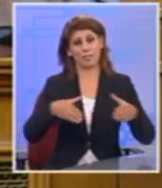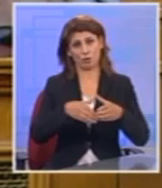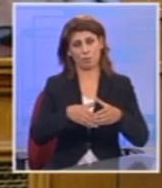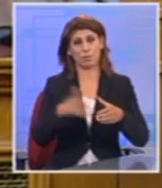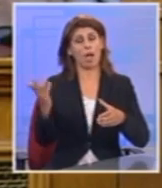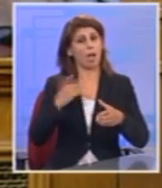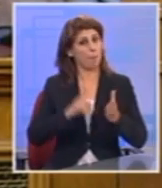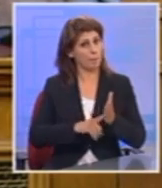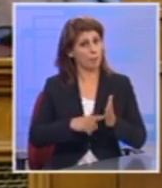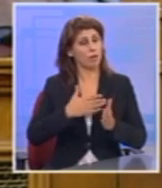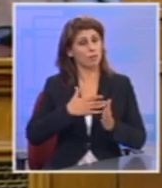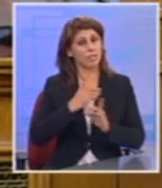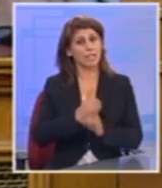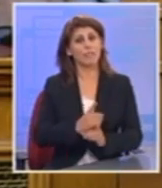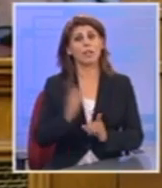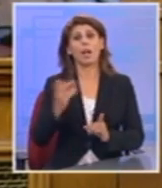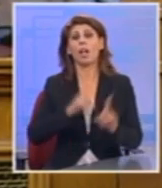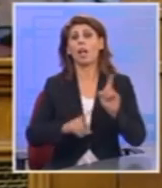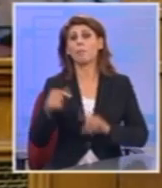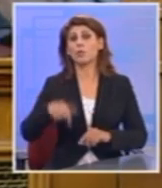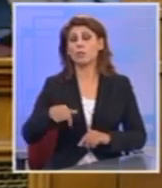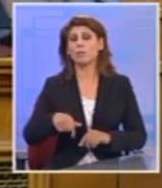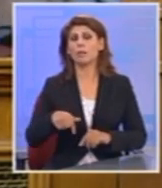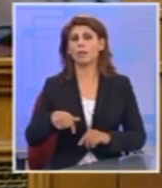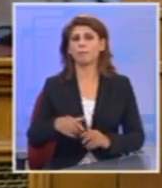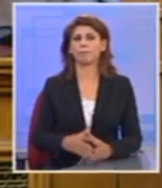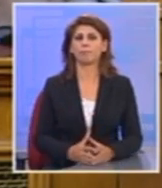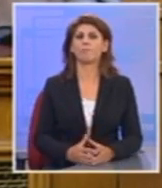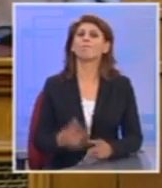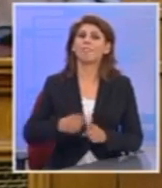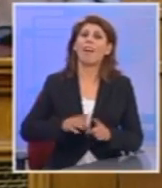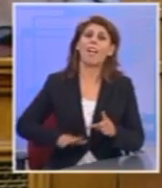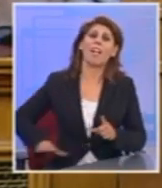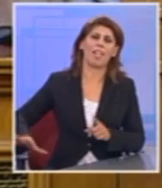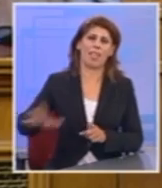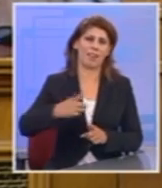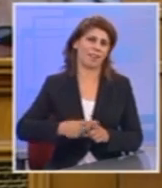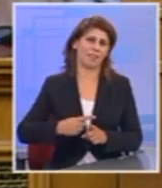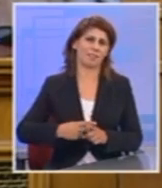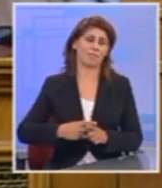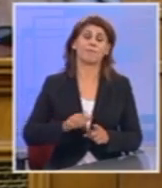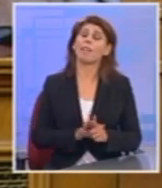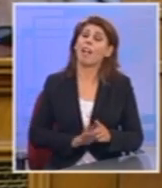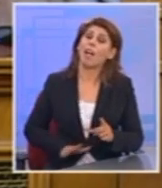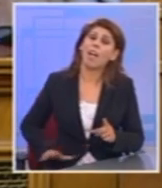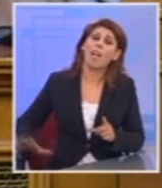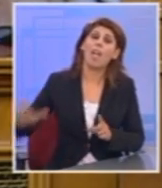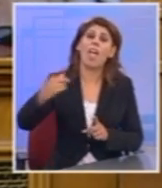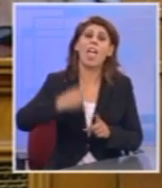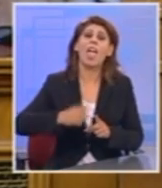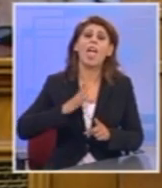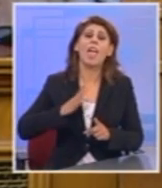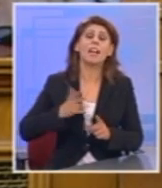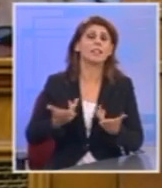ευχαριστήσουμε ειδικά κάποιον σήμερα είναι τον τους έλληνες τους έλληνες